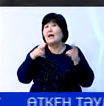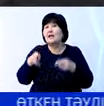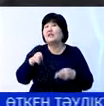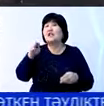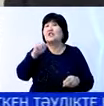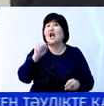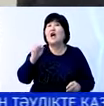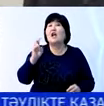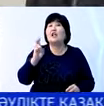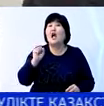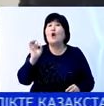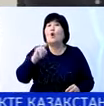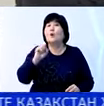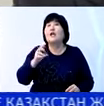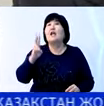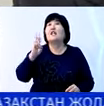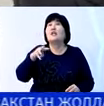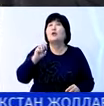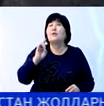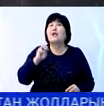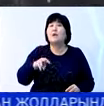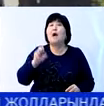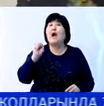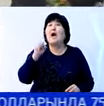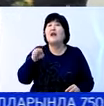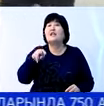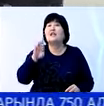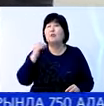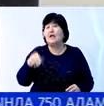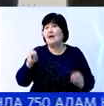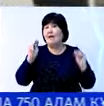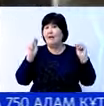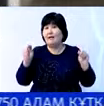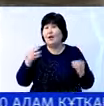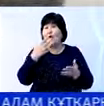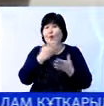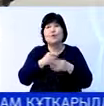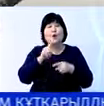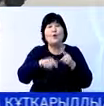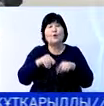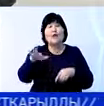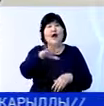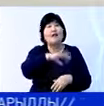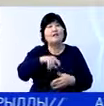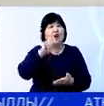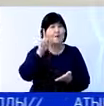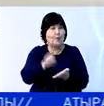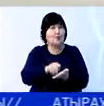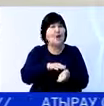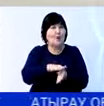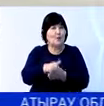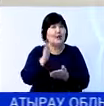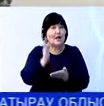Жаңаөзен қаласынан. Немерем Әділбай бүгін міне ант тапсырып жатыр, өзінің отан алдындағы борышын орындағалы